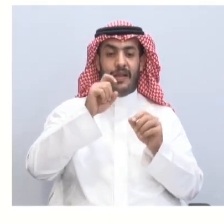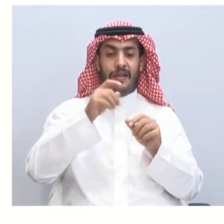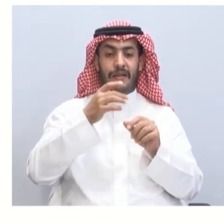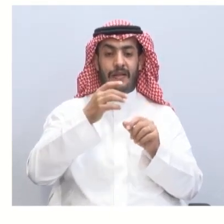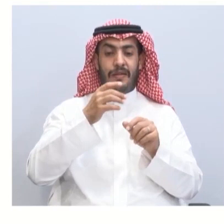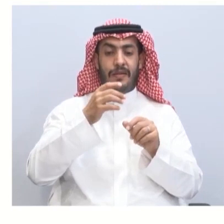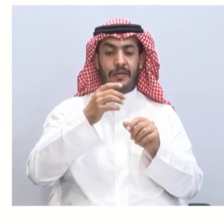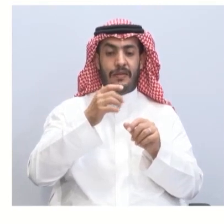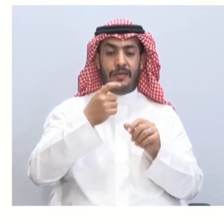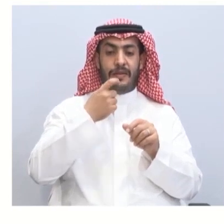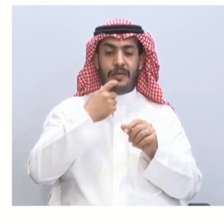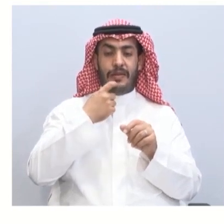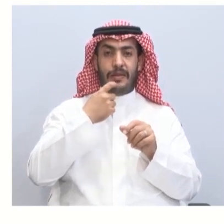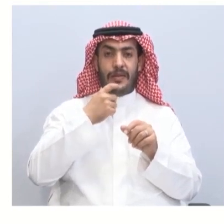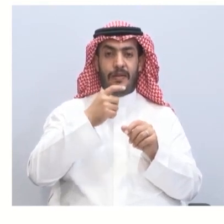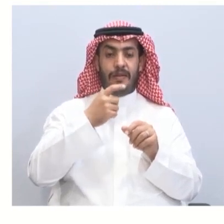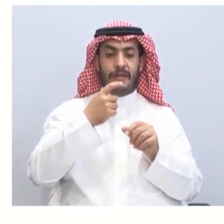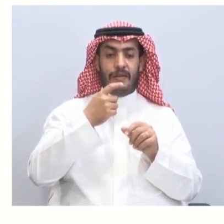الرياض في عام